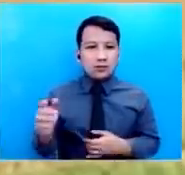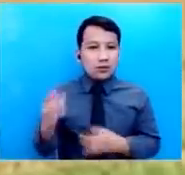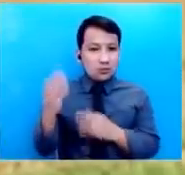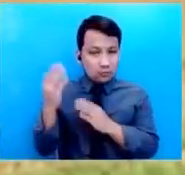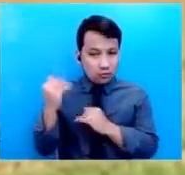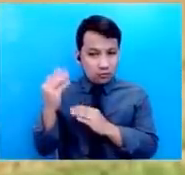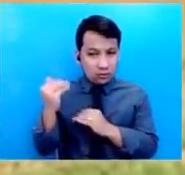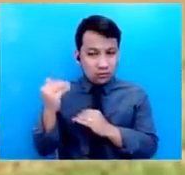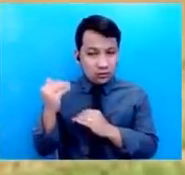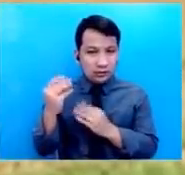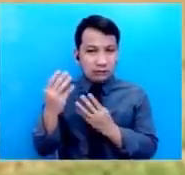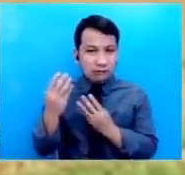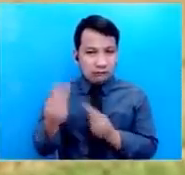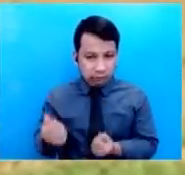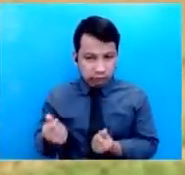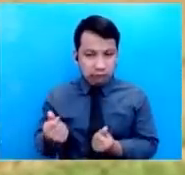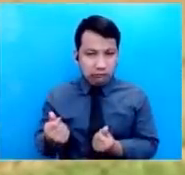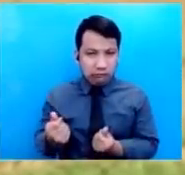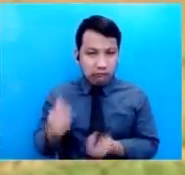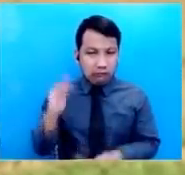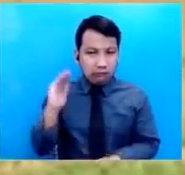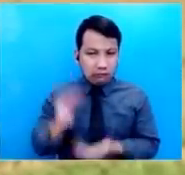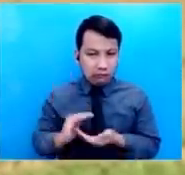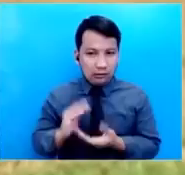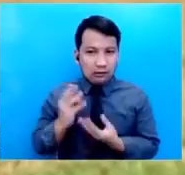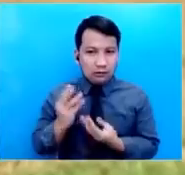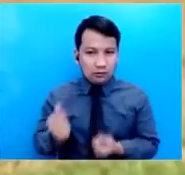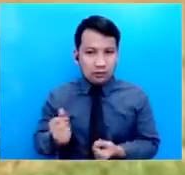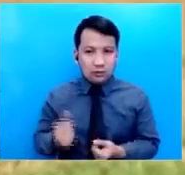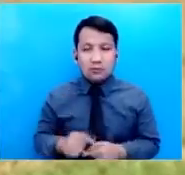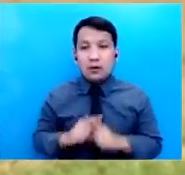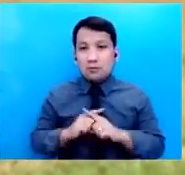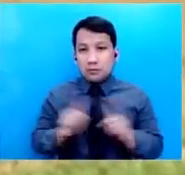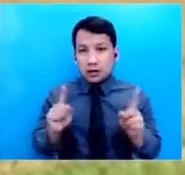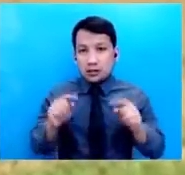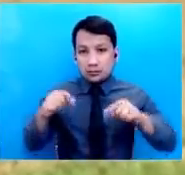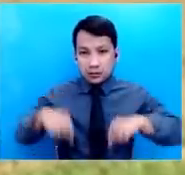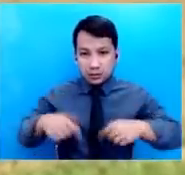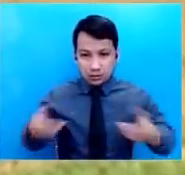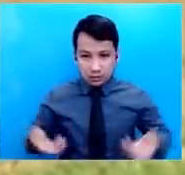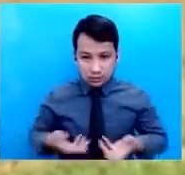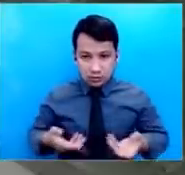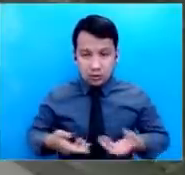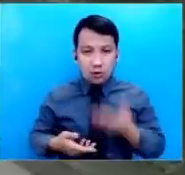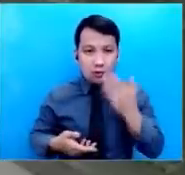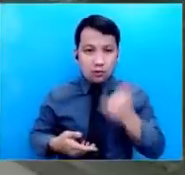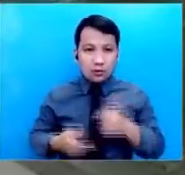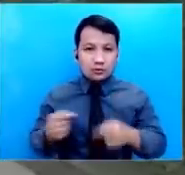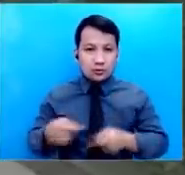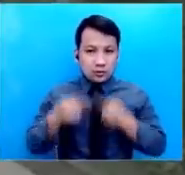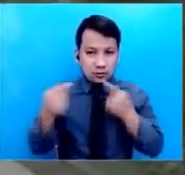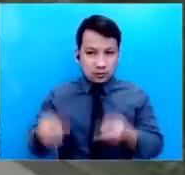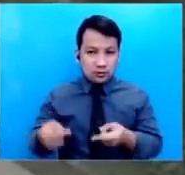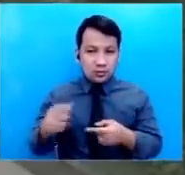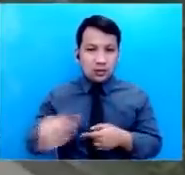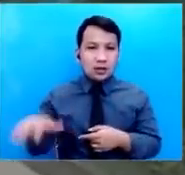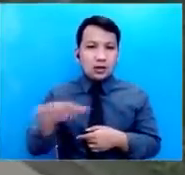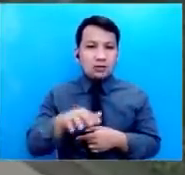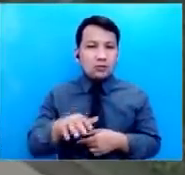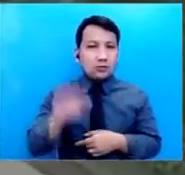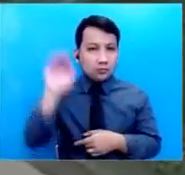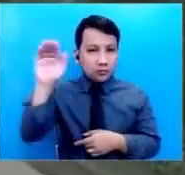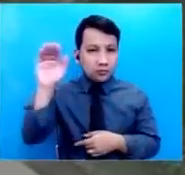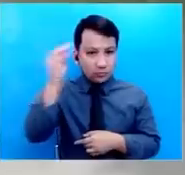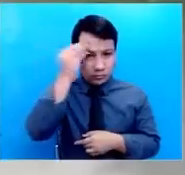parang lumiliit. Pero siyempre, andito pa rin po kami para ipaglaban. Nananawagan din sila